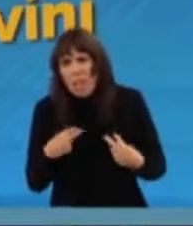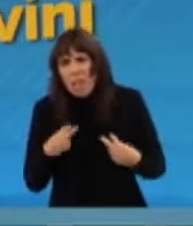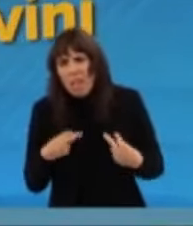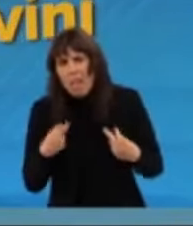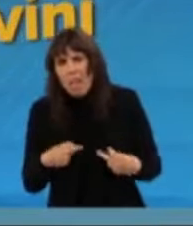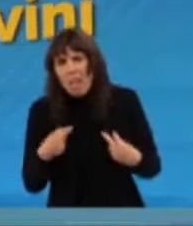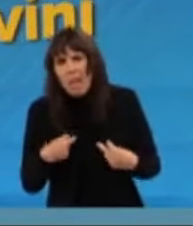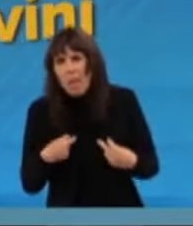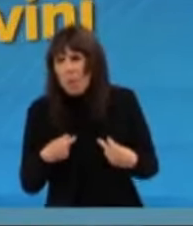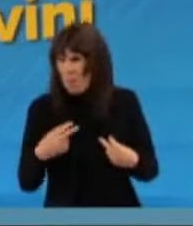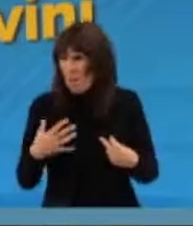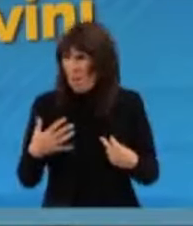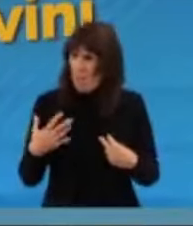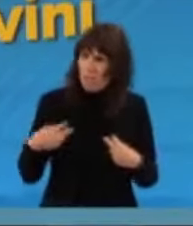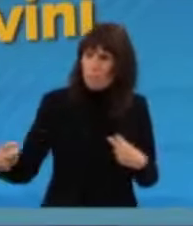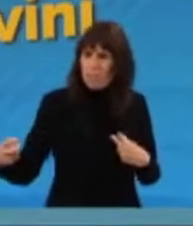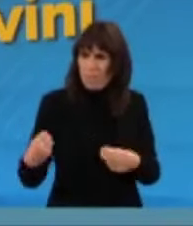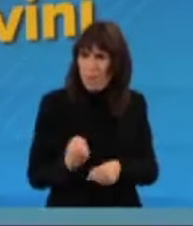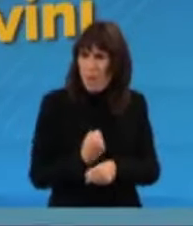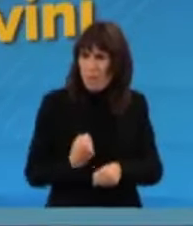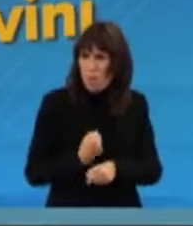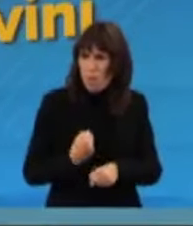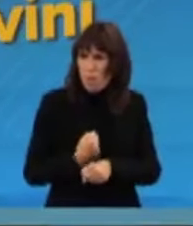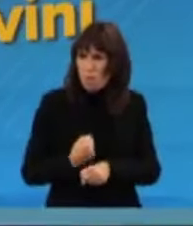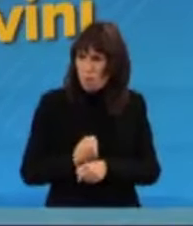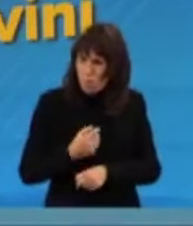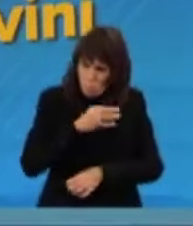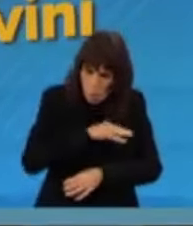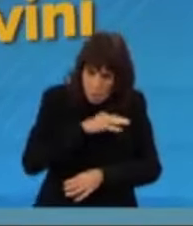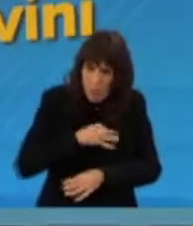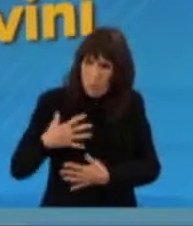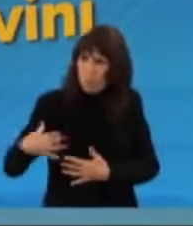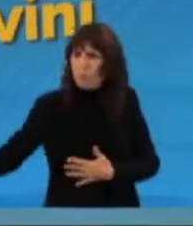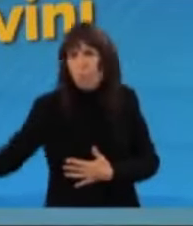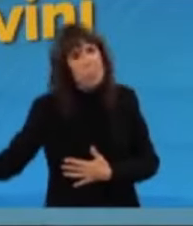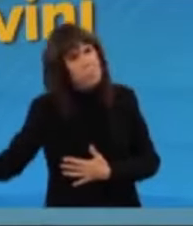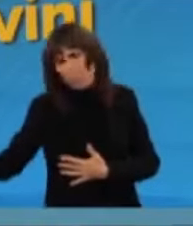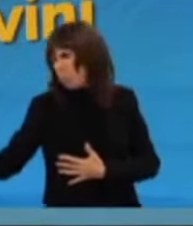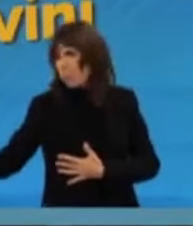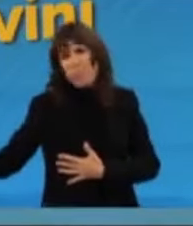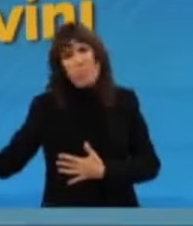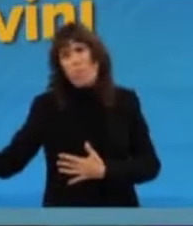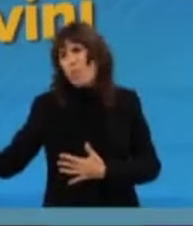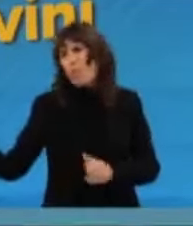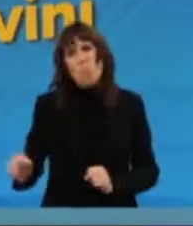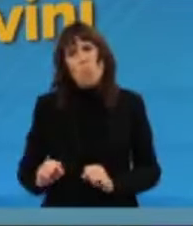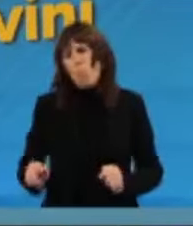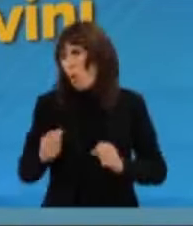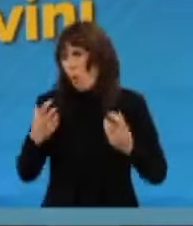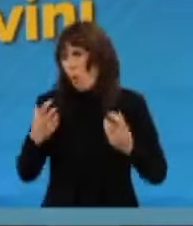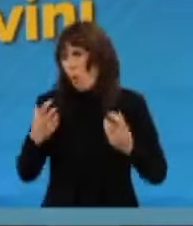dal nostro lavoro e da quello che riusciamo a guadagnare. E non possiamo accettare ugualmente